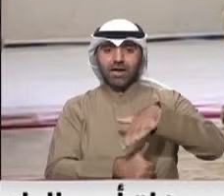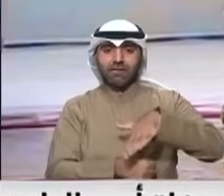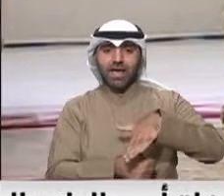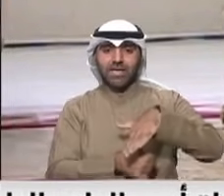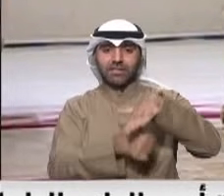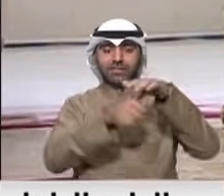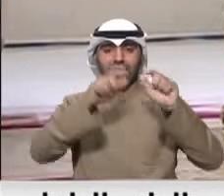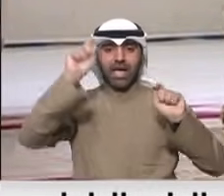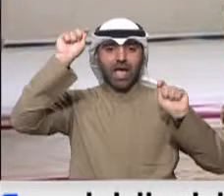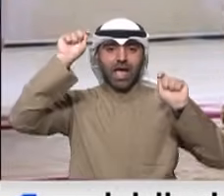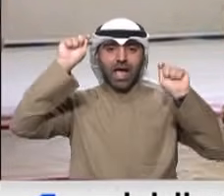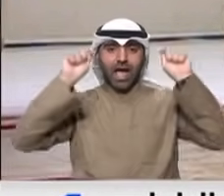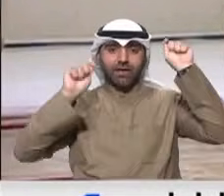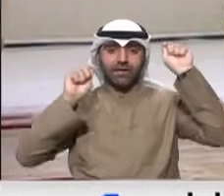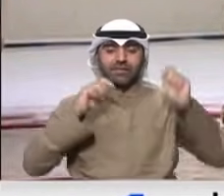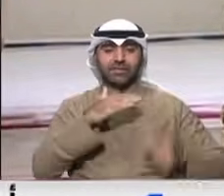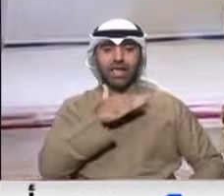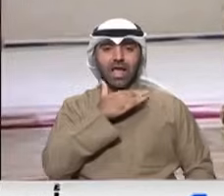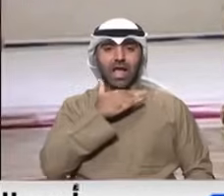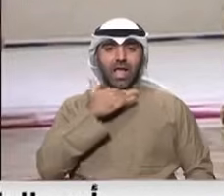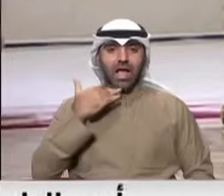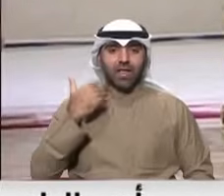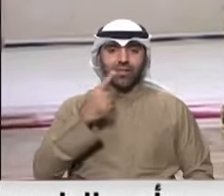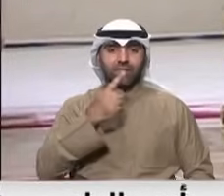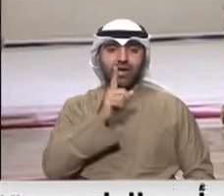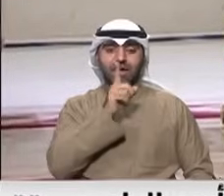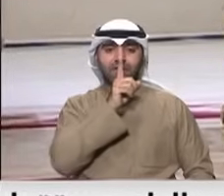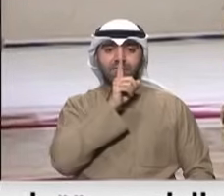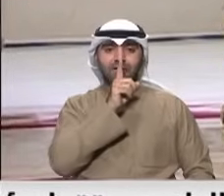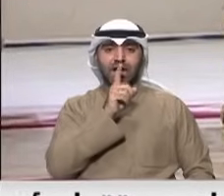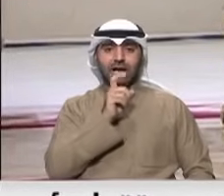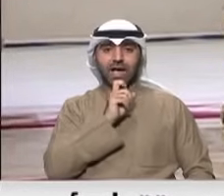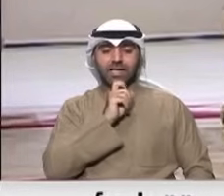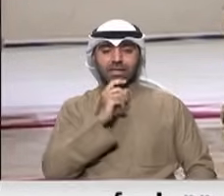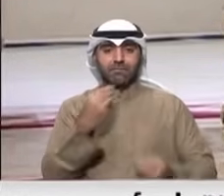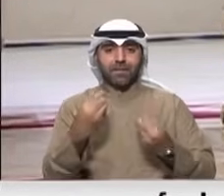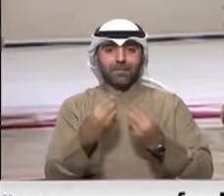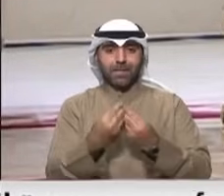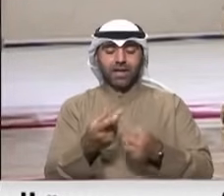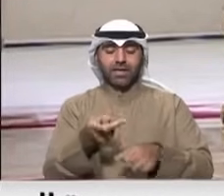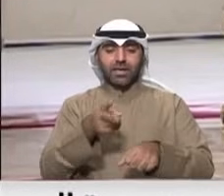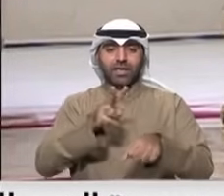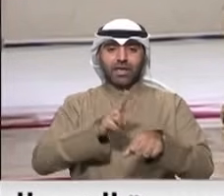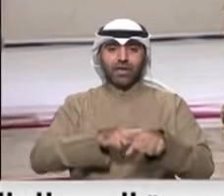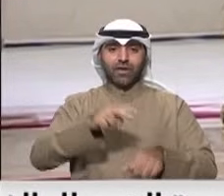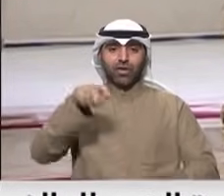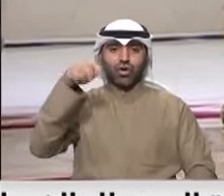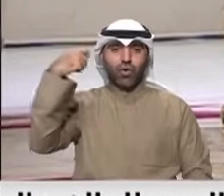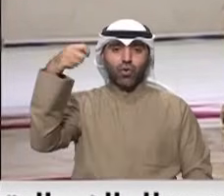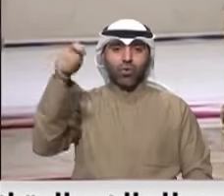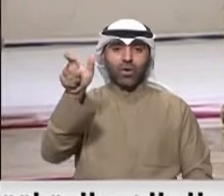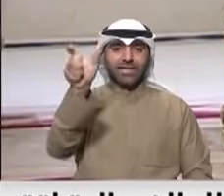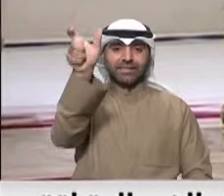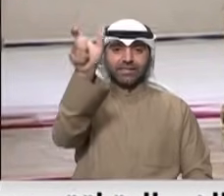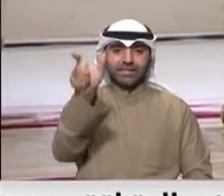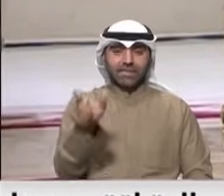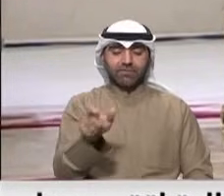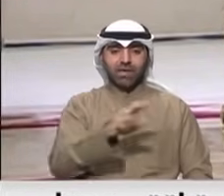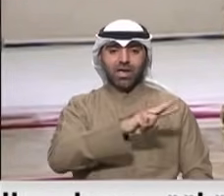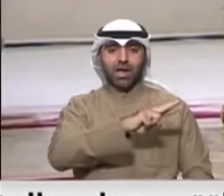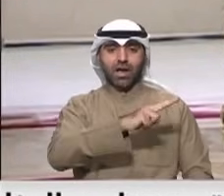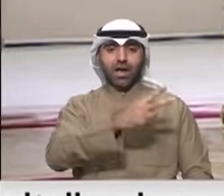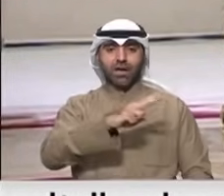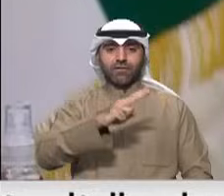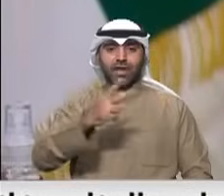هزاع بن خليل الشهراني ووزير الدوله سعاده الشيخ فهد بن فيصل بن ثاني ال ثاني وعدد من كبار